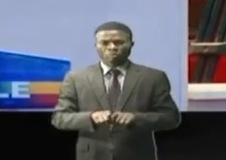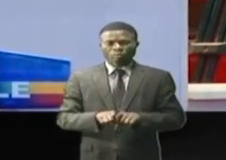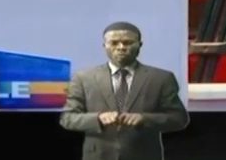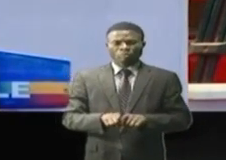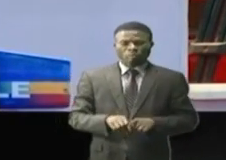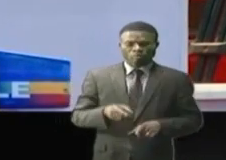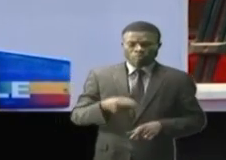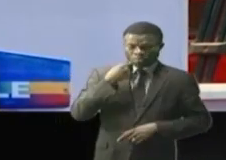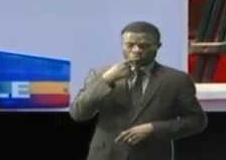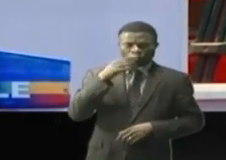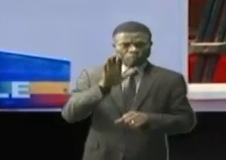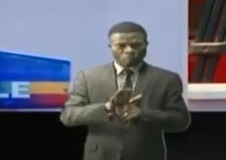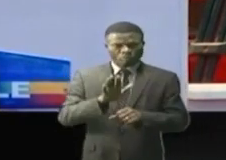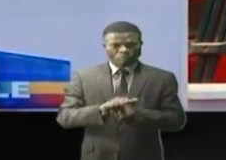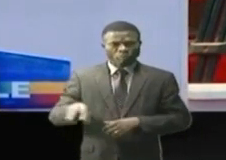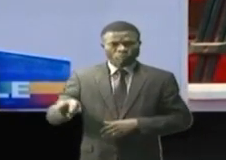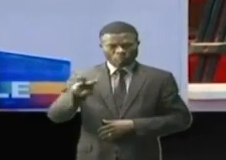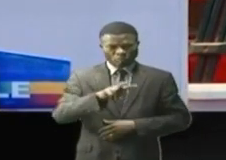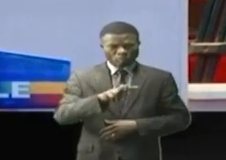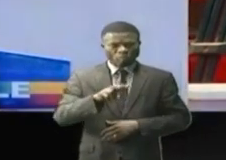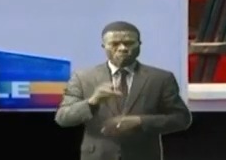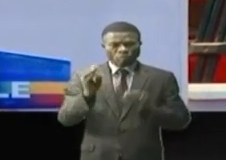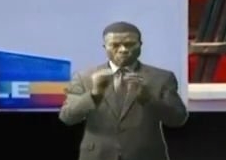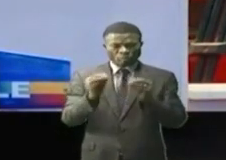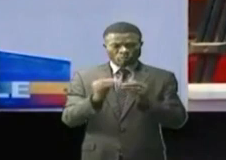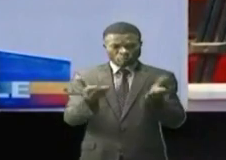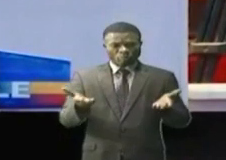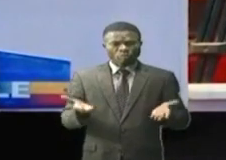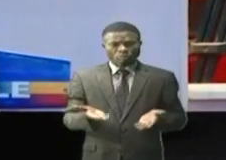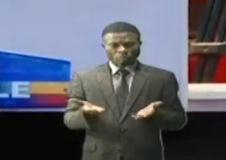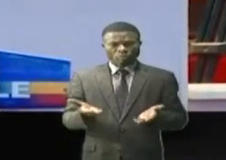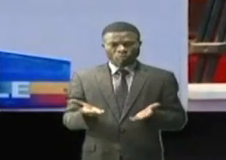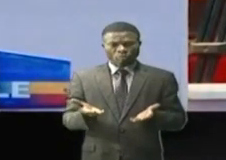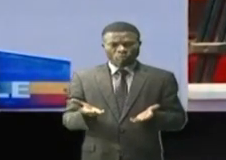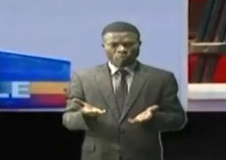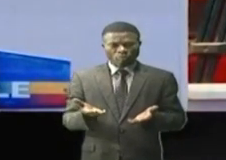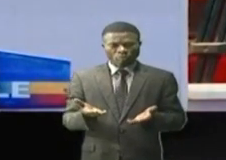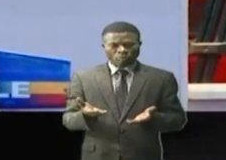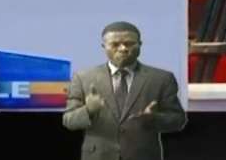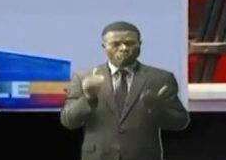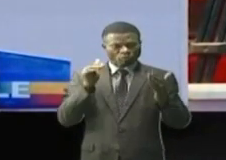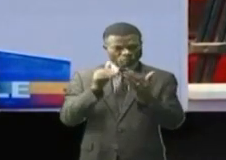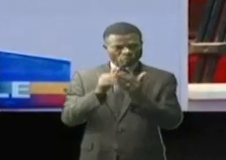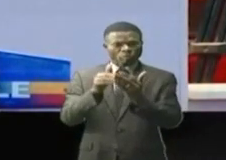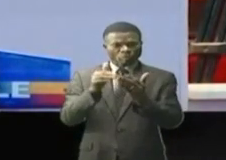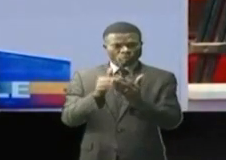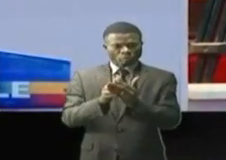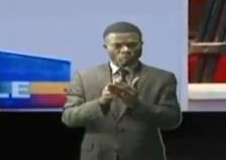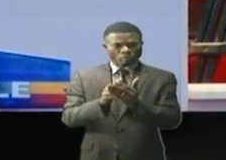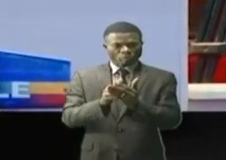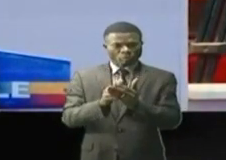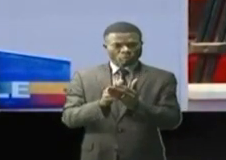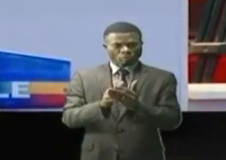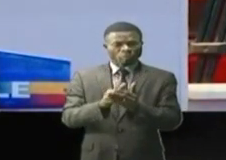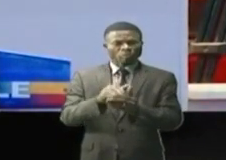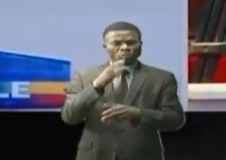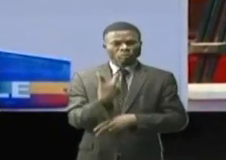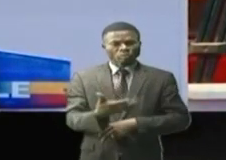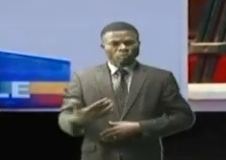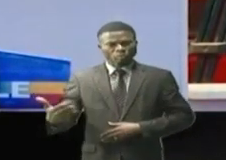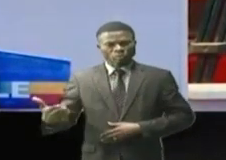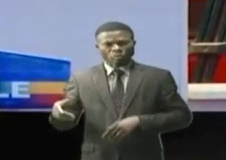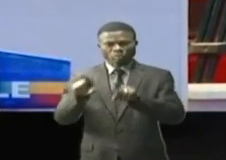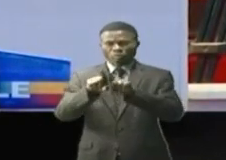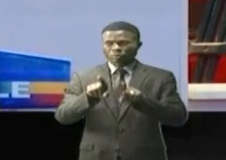de le dire, qui se réunissent ailleurs pour fomenter des plans machiavéliques et